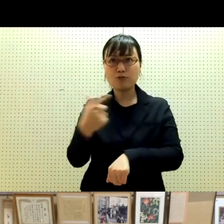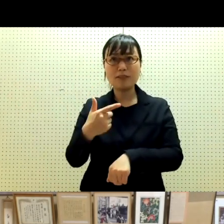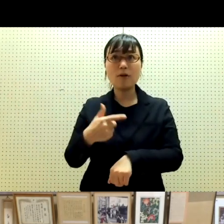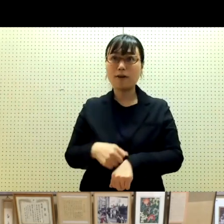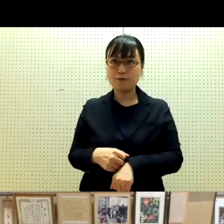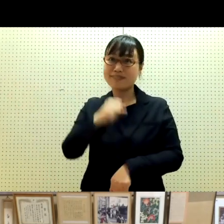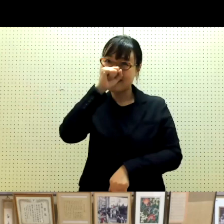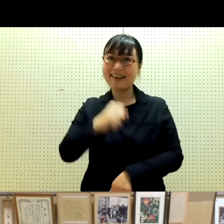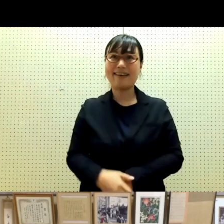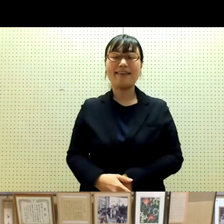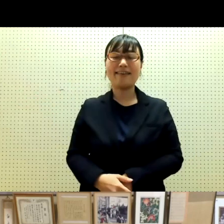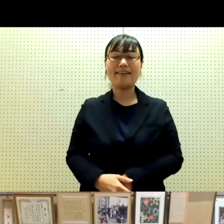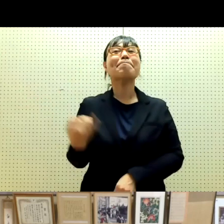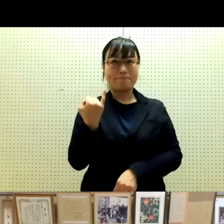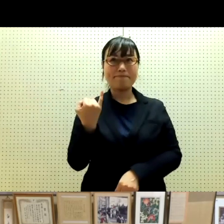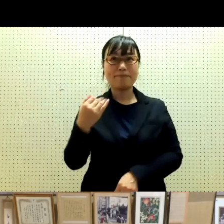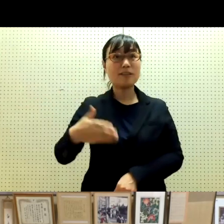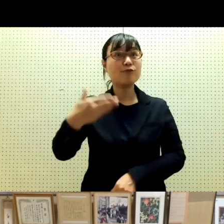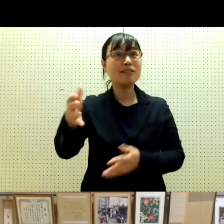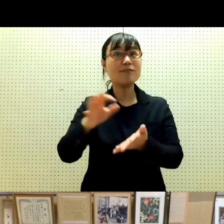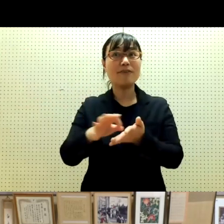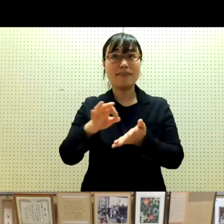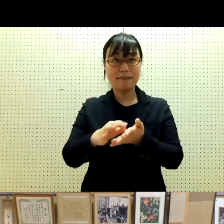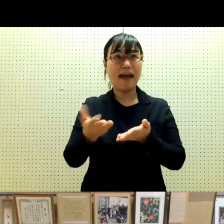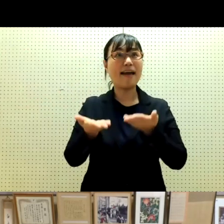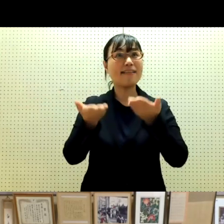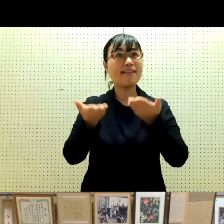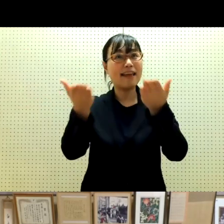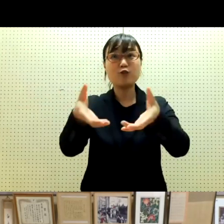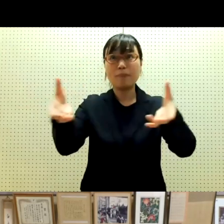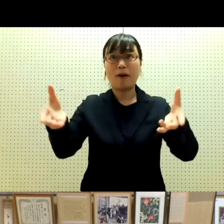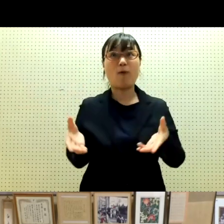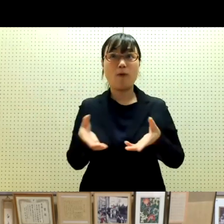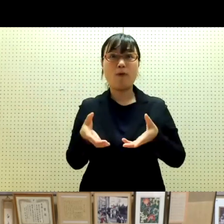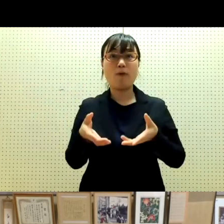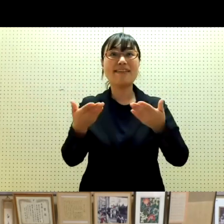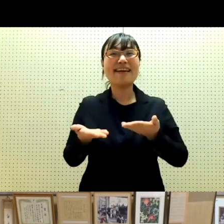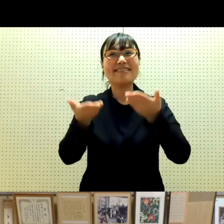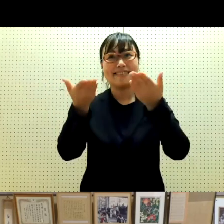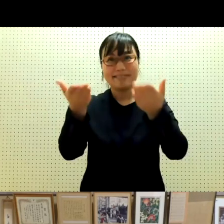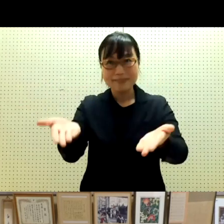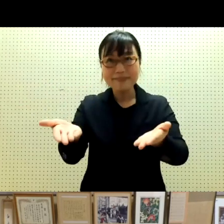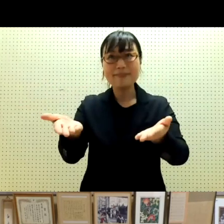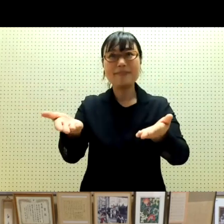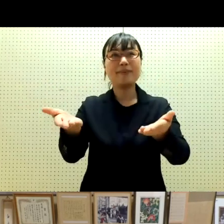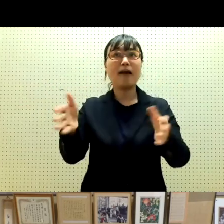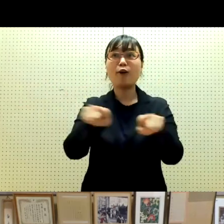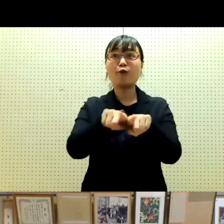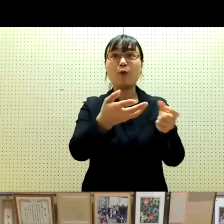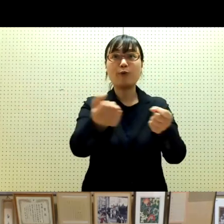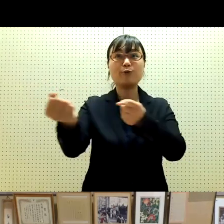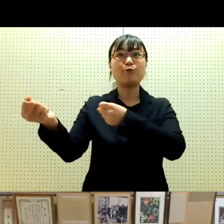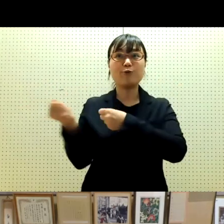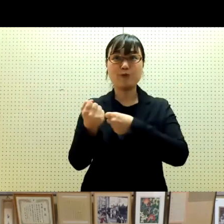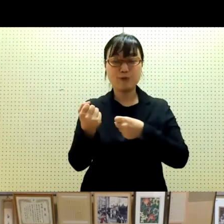が提出箱です。提出したものを回答共有すると友達にも見てもらえるという意識からノート記述